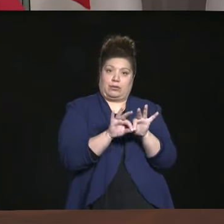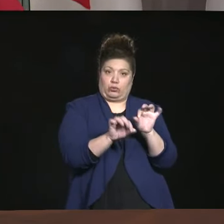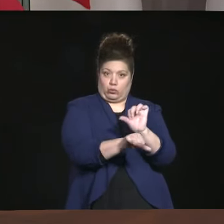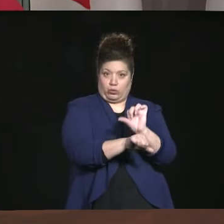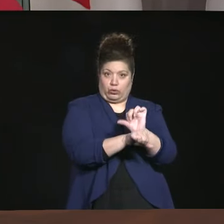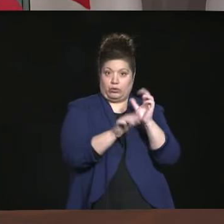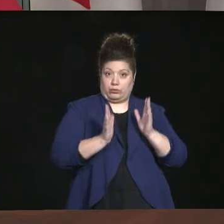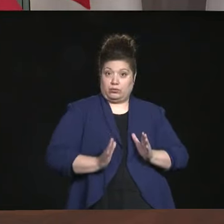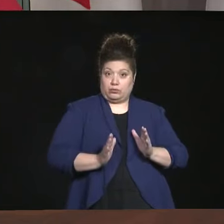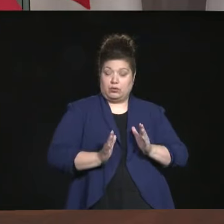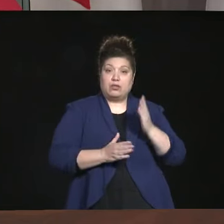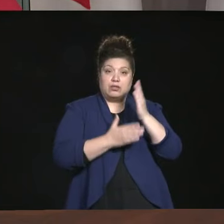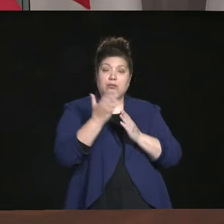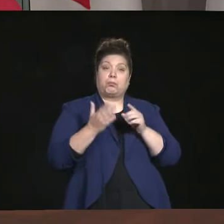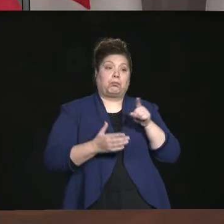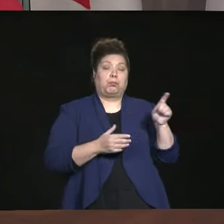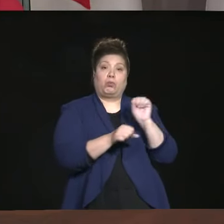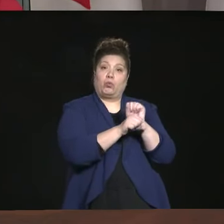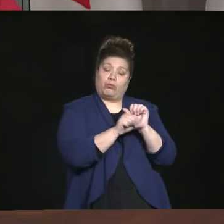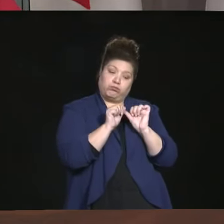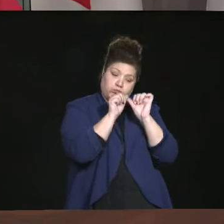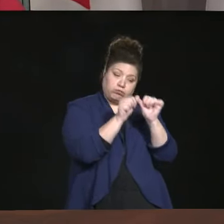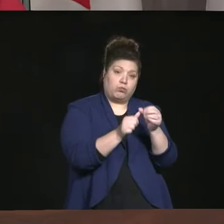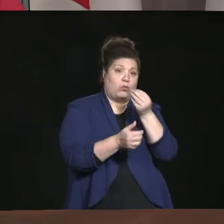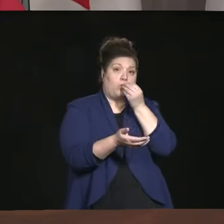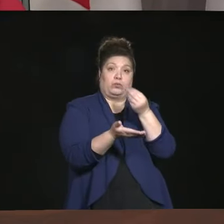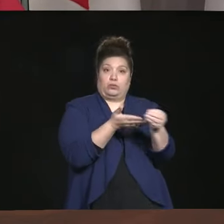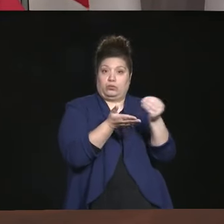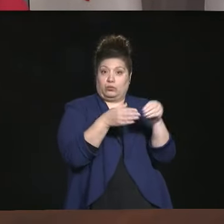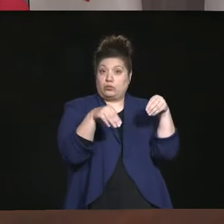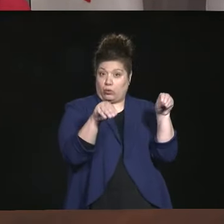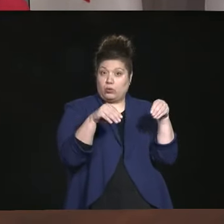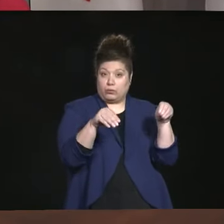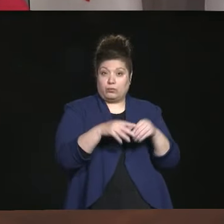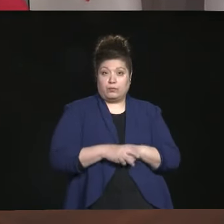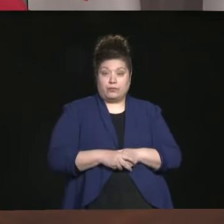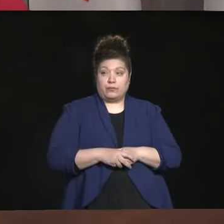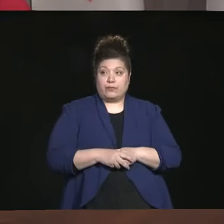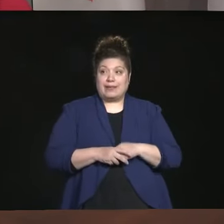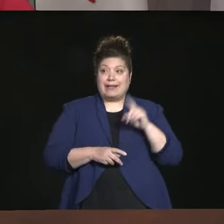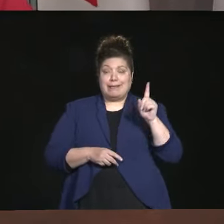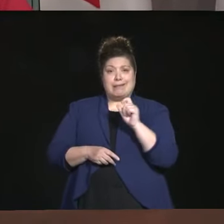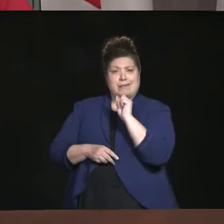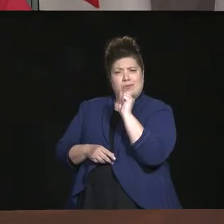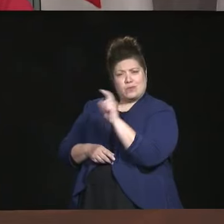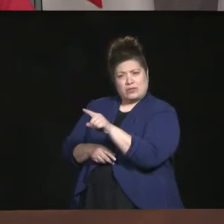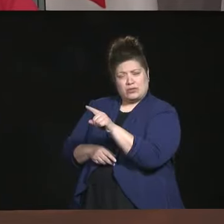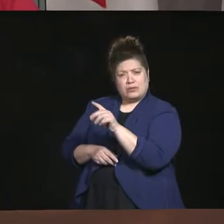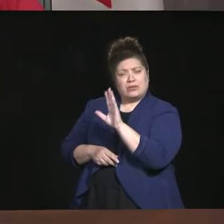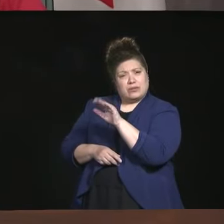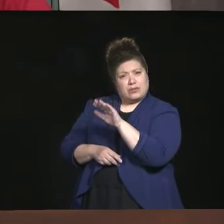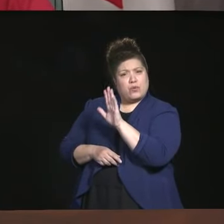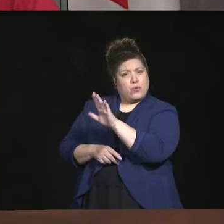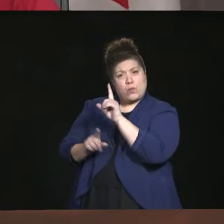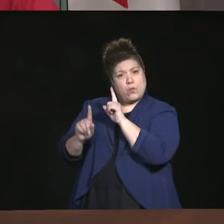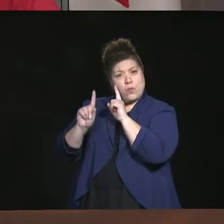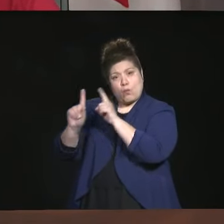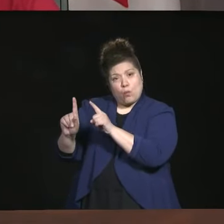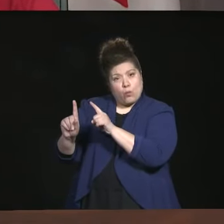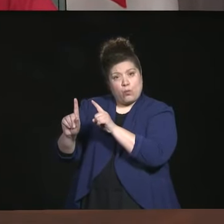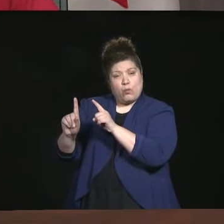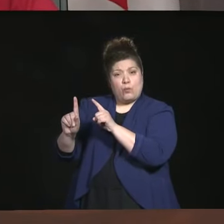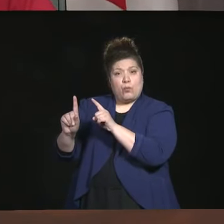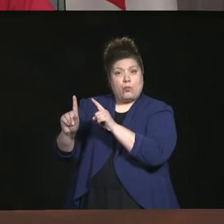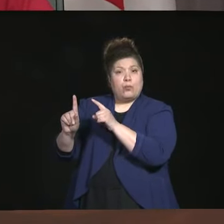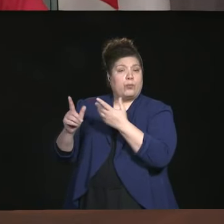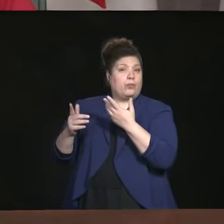Est-ce que vous avez un échéancier ou un objectif d'offrir cette solution équitable dans les